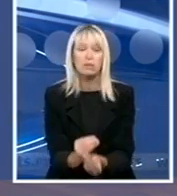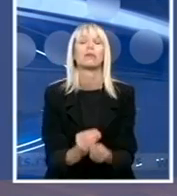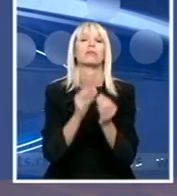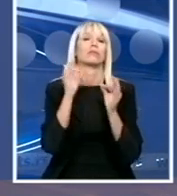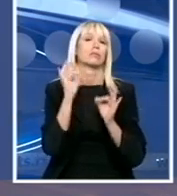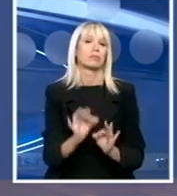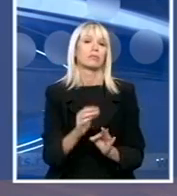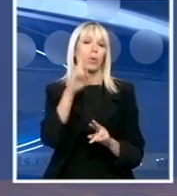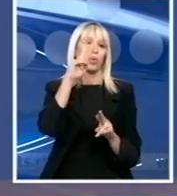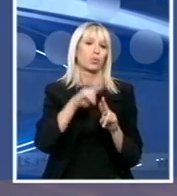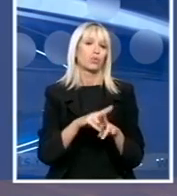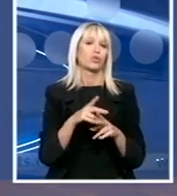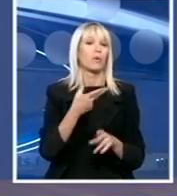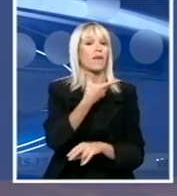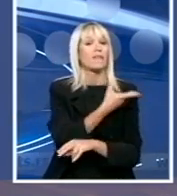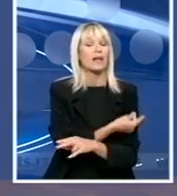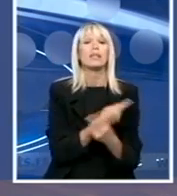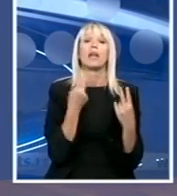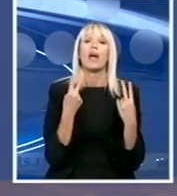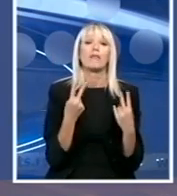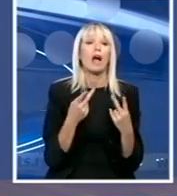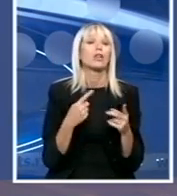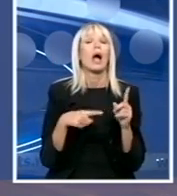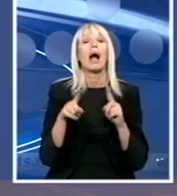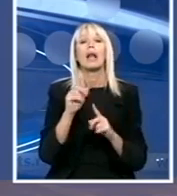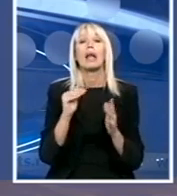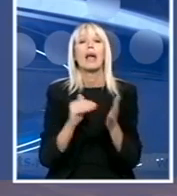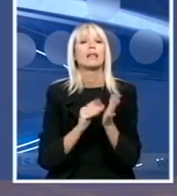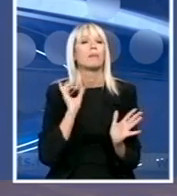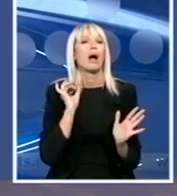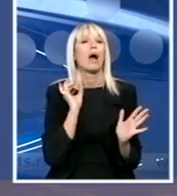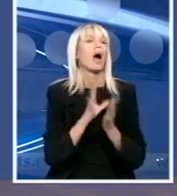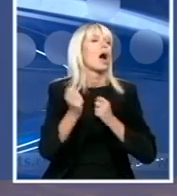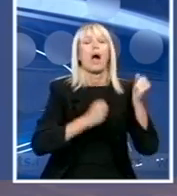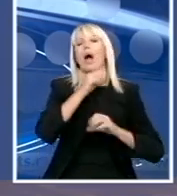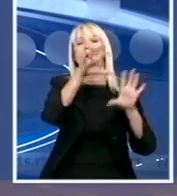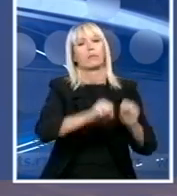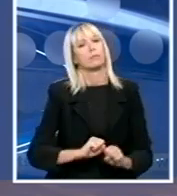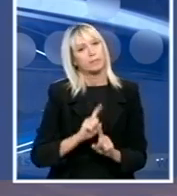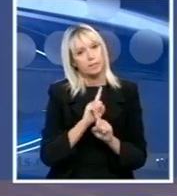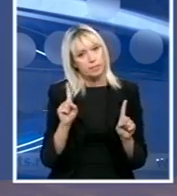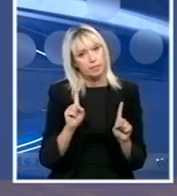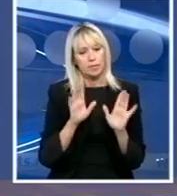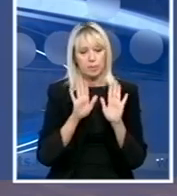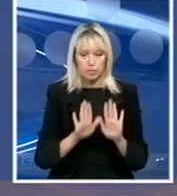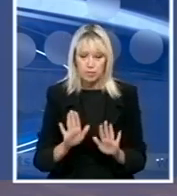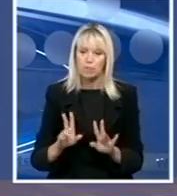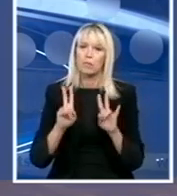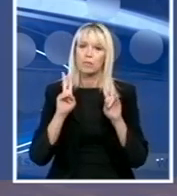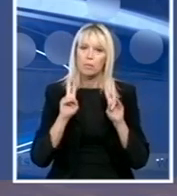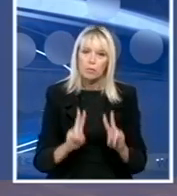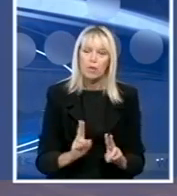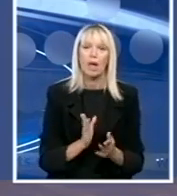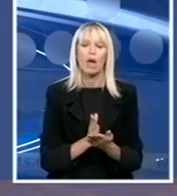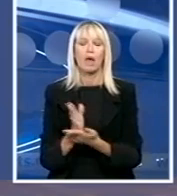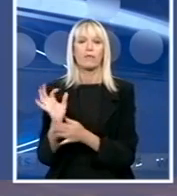važna, ali nikad ne treba raditi ništa preko kolena, što bi rekli. Moramo to uraditi na pravi način i biti